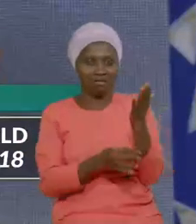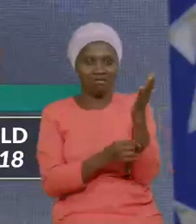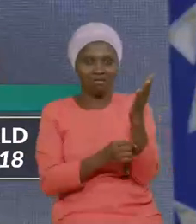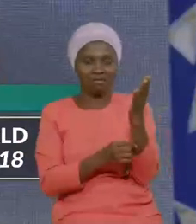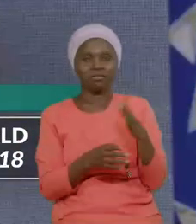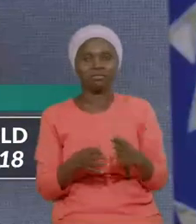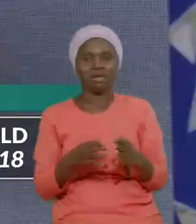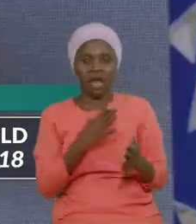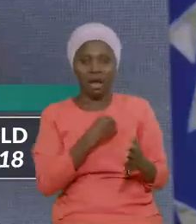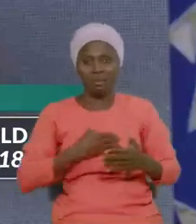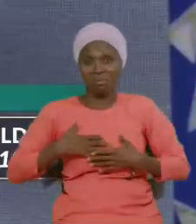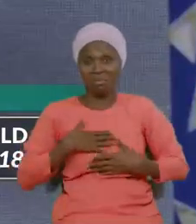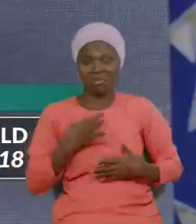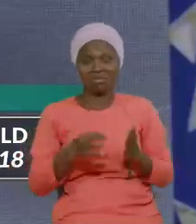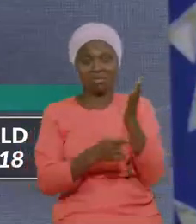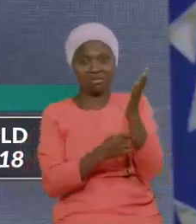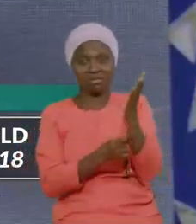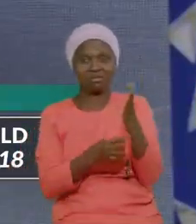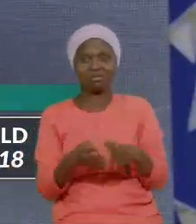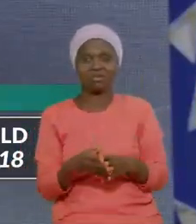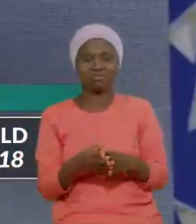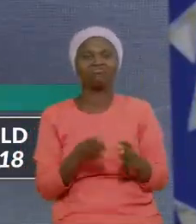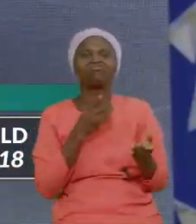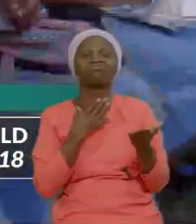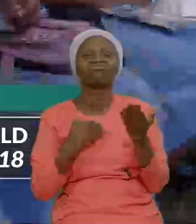On pensait au plaisir pour le corps.